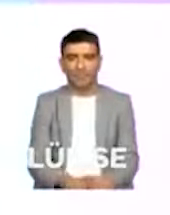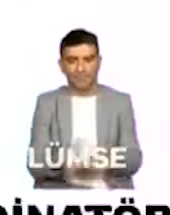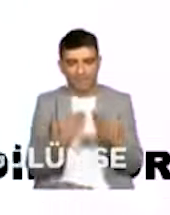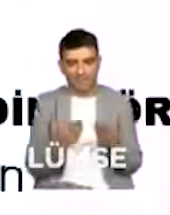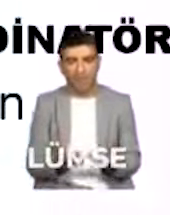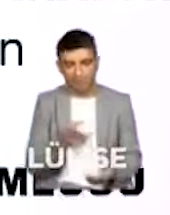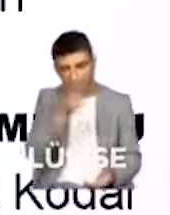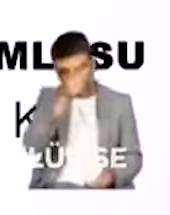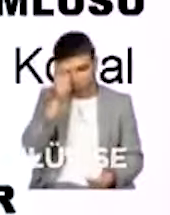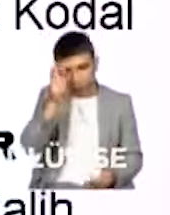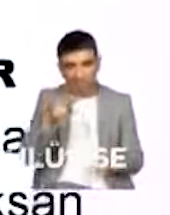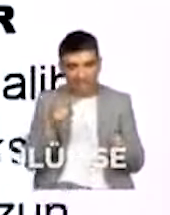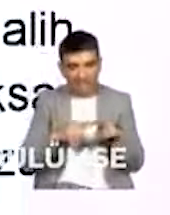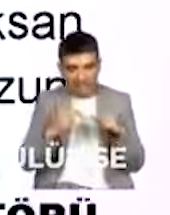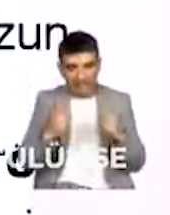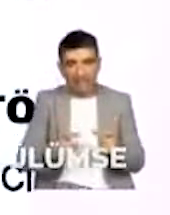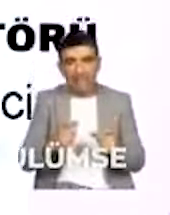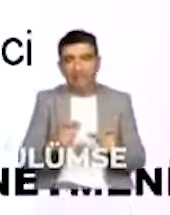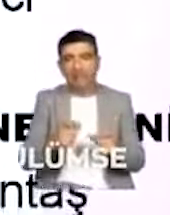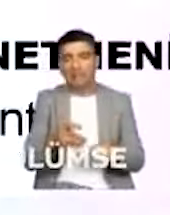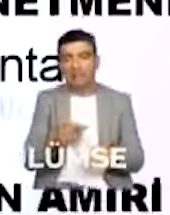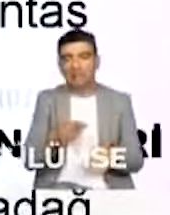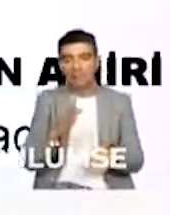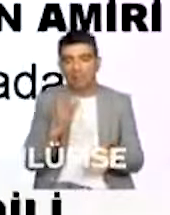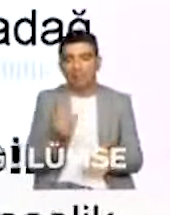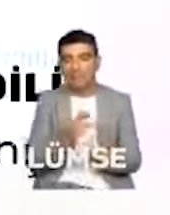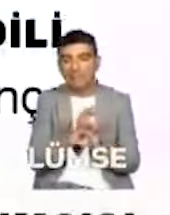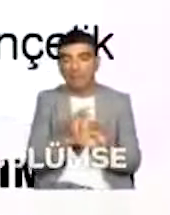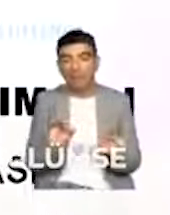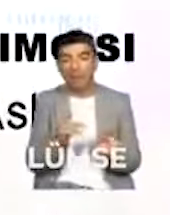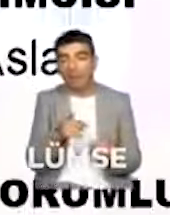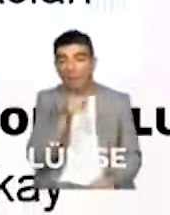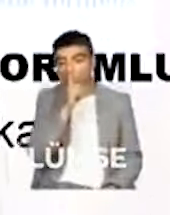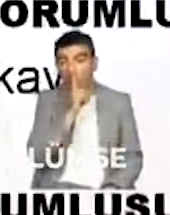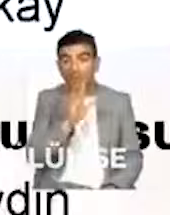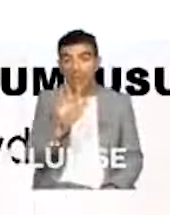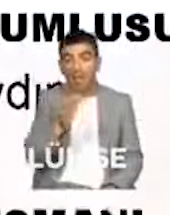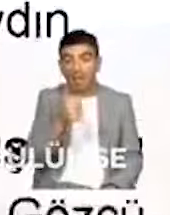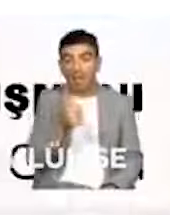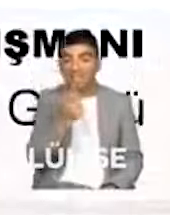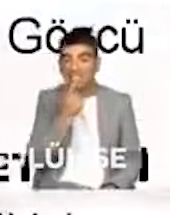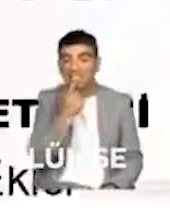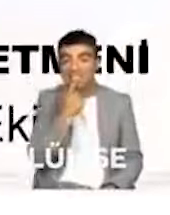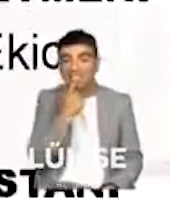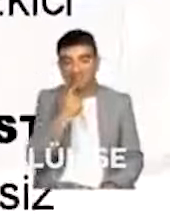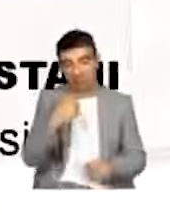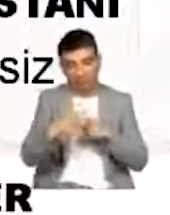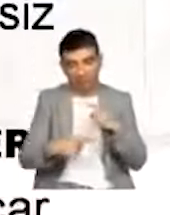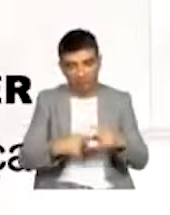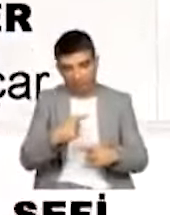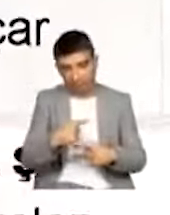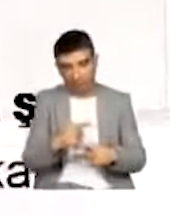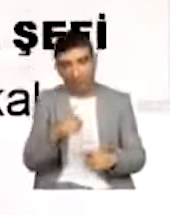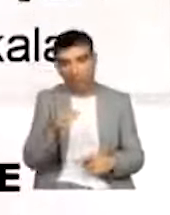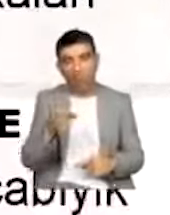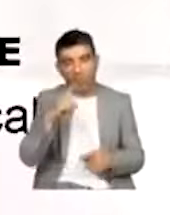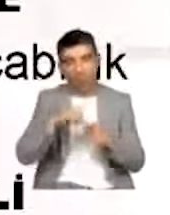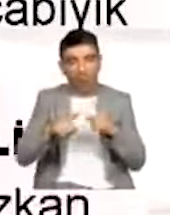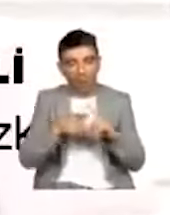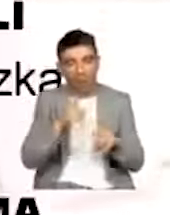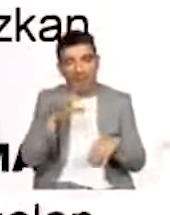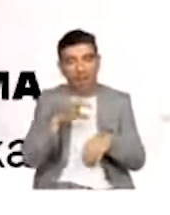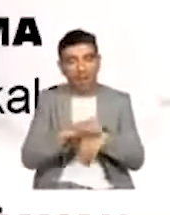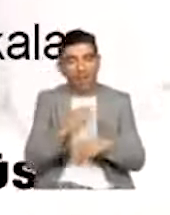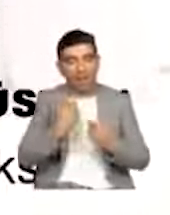Evet, Türk Kızılay'ın kuruluşunun tam tamına 156. yıl dönümü. Osmanlı Hasta ve